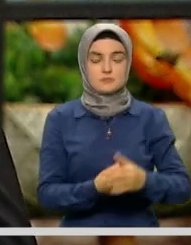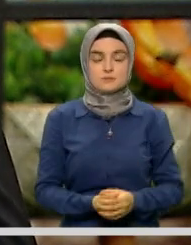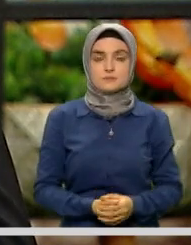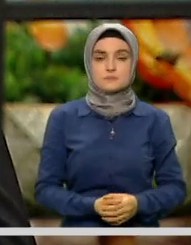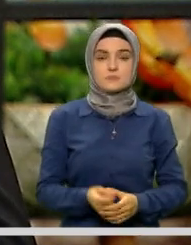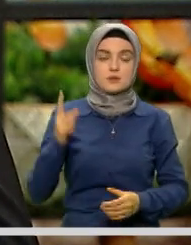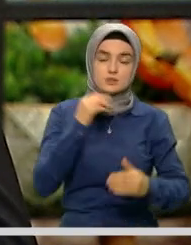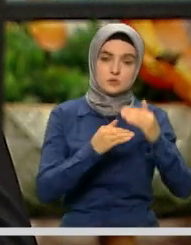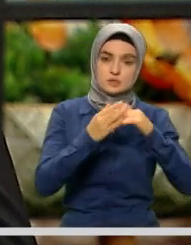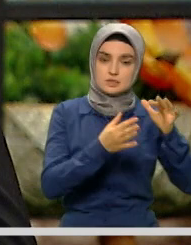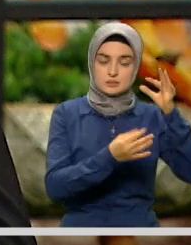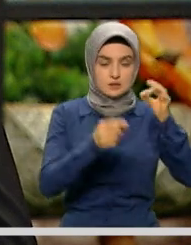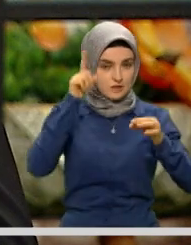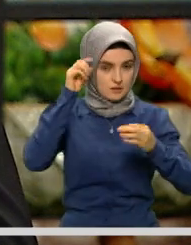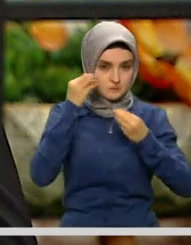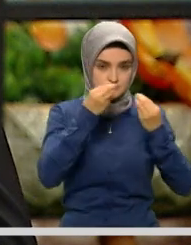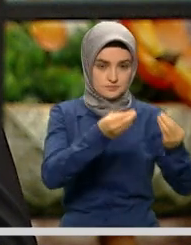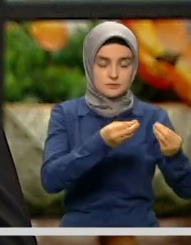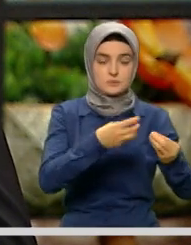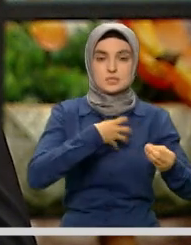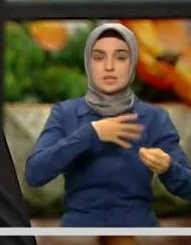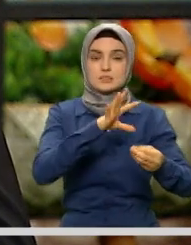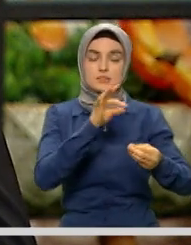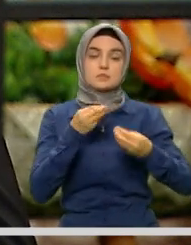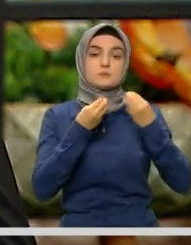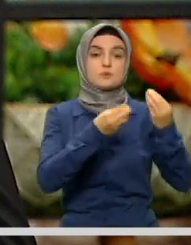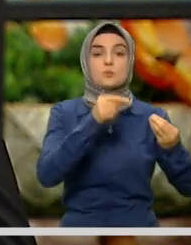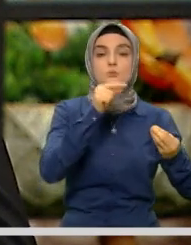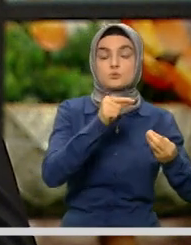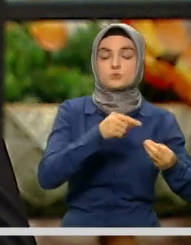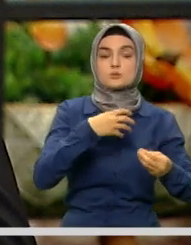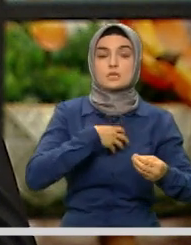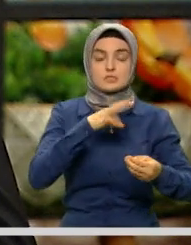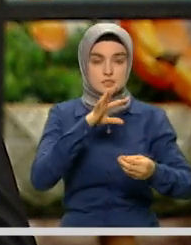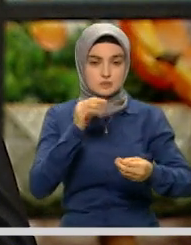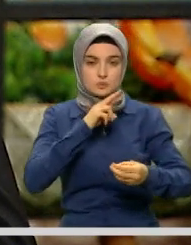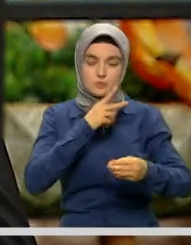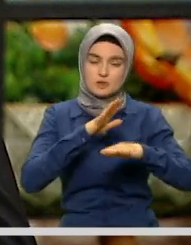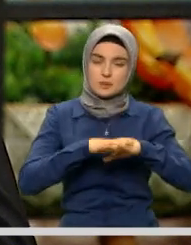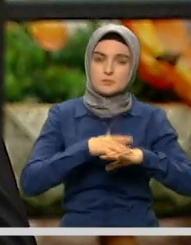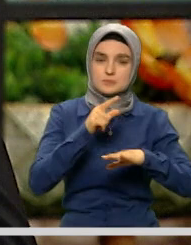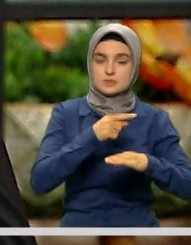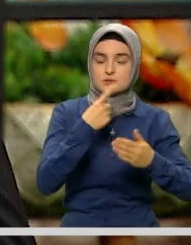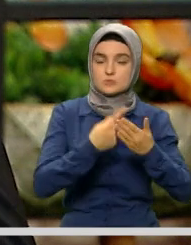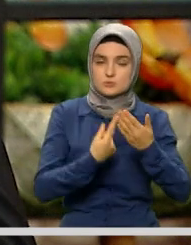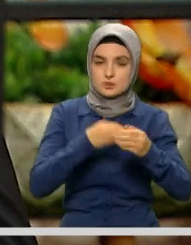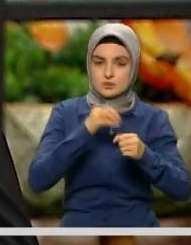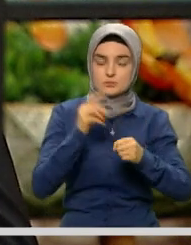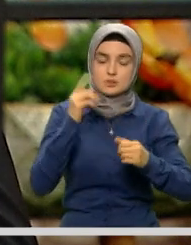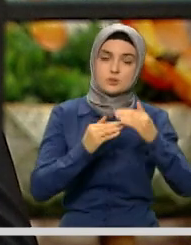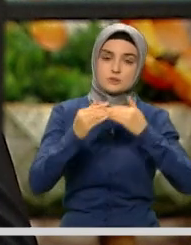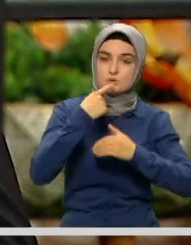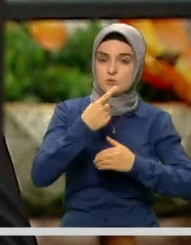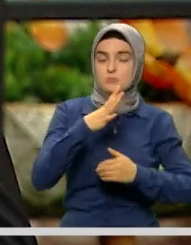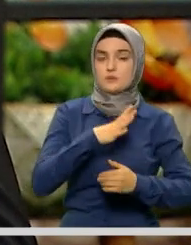insana akıl vermiş, irade vermiş ve bu akıl ve iradesiyle günah işleyebileceğini Cenab-ı Hak Kur'an-ı Kerim'de bizlere söylüyor.